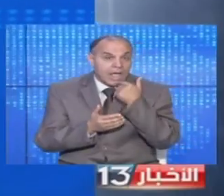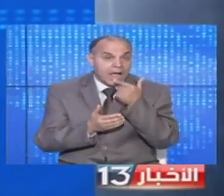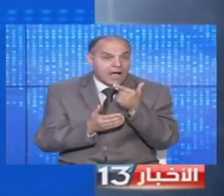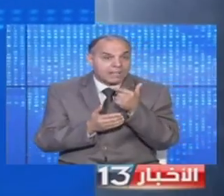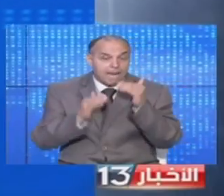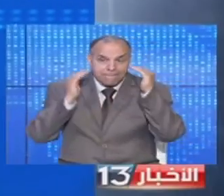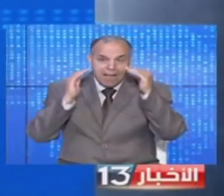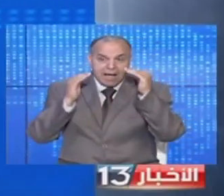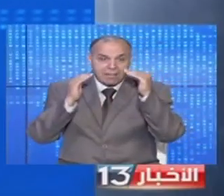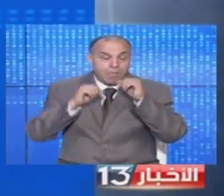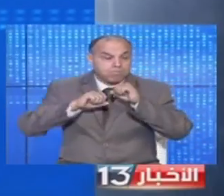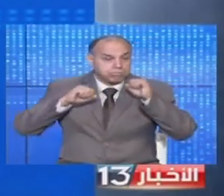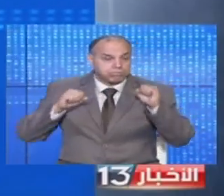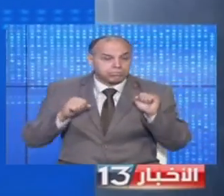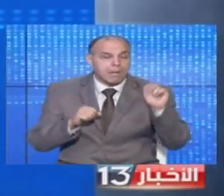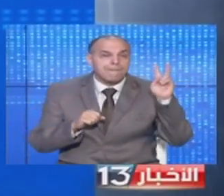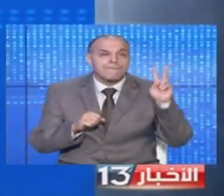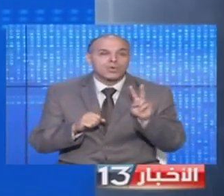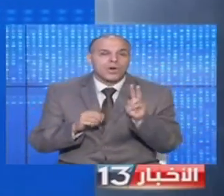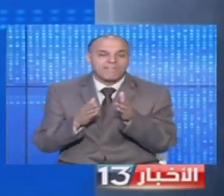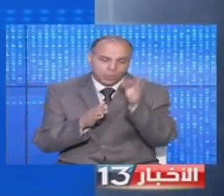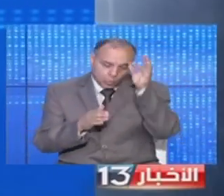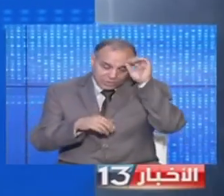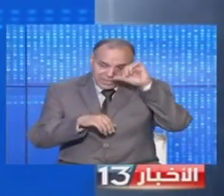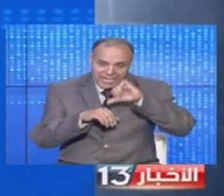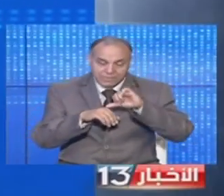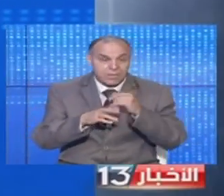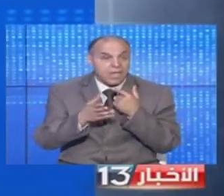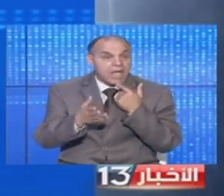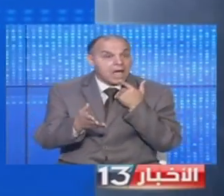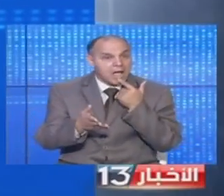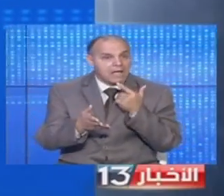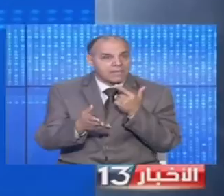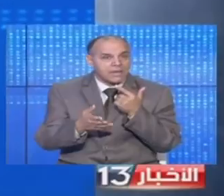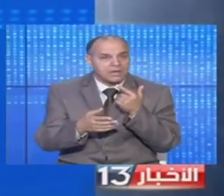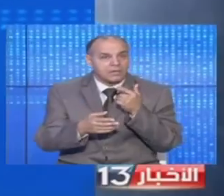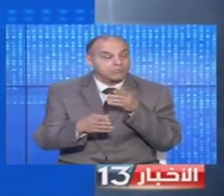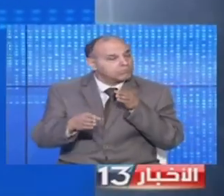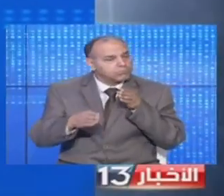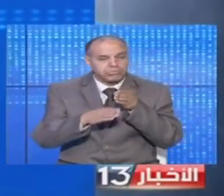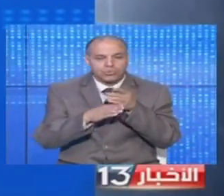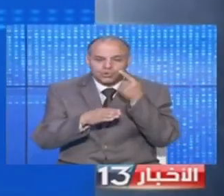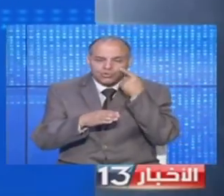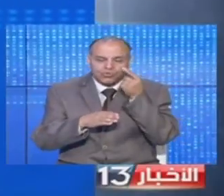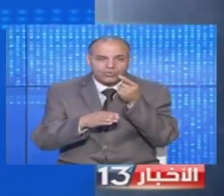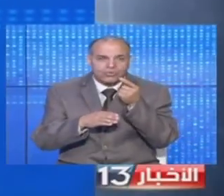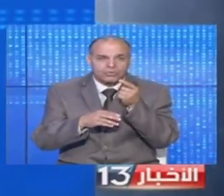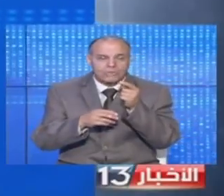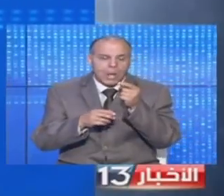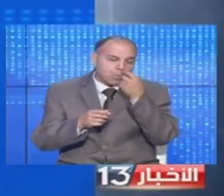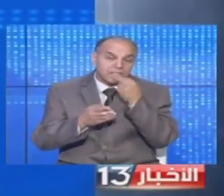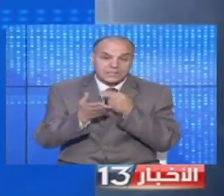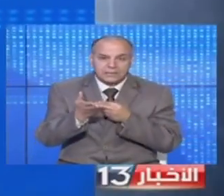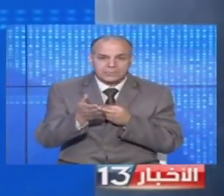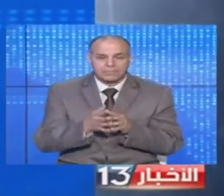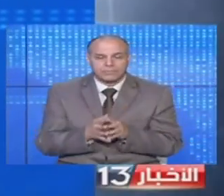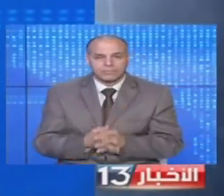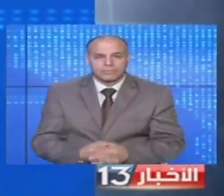المحطات الكبرى للمترو الخفيف بتونس العاصمه كانت وجهه احدى هذه الوحدات